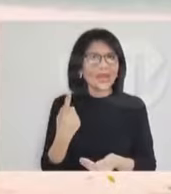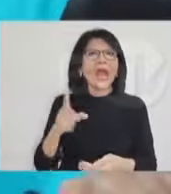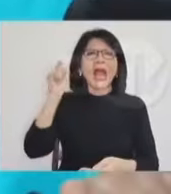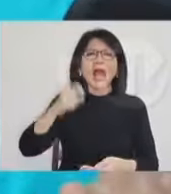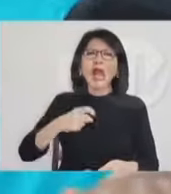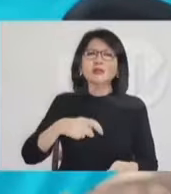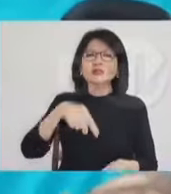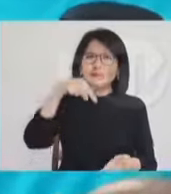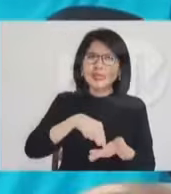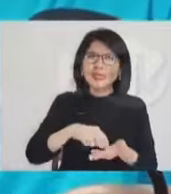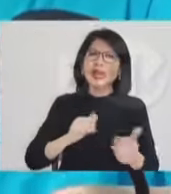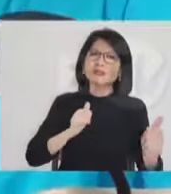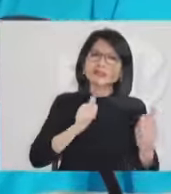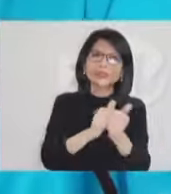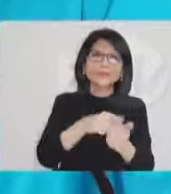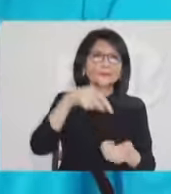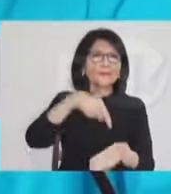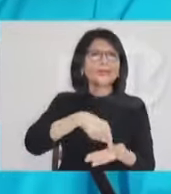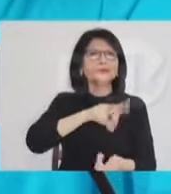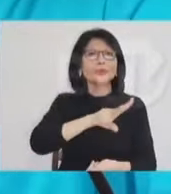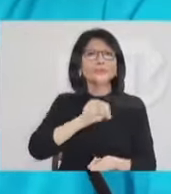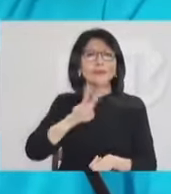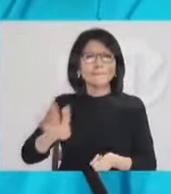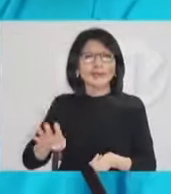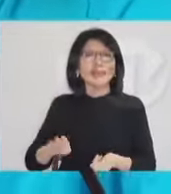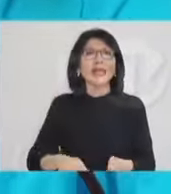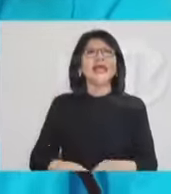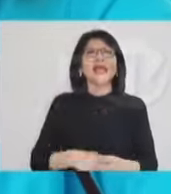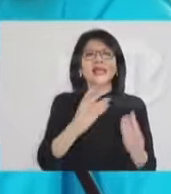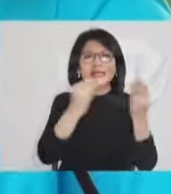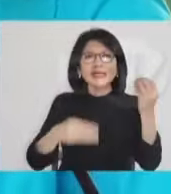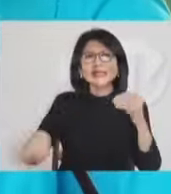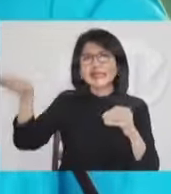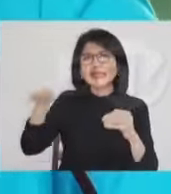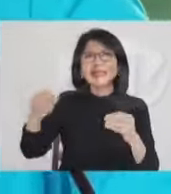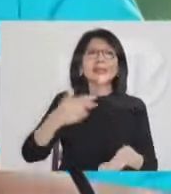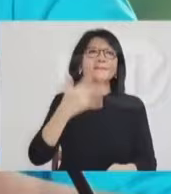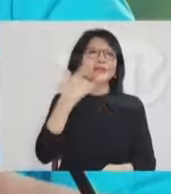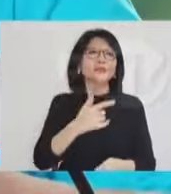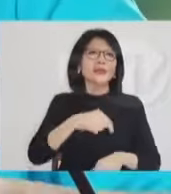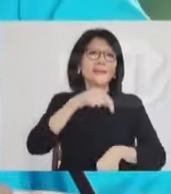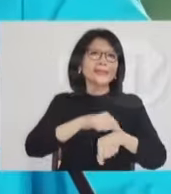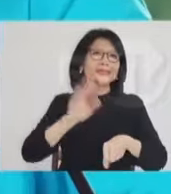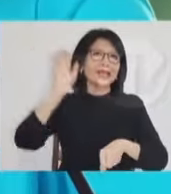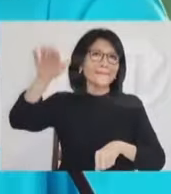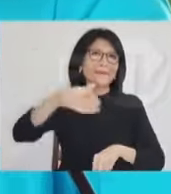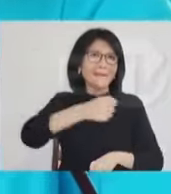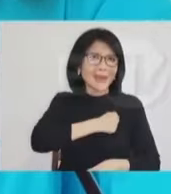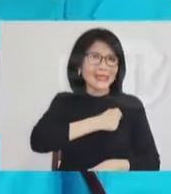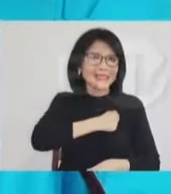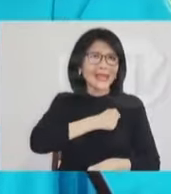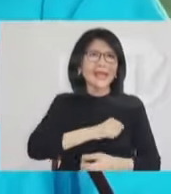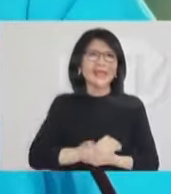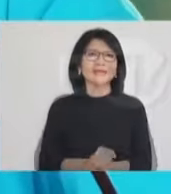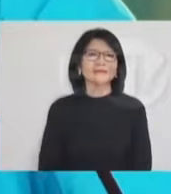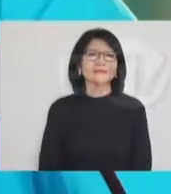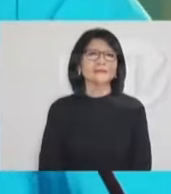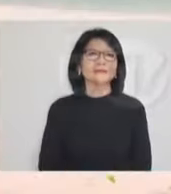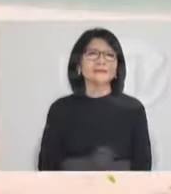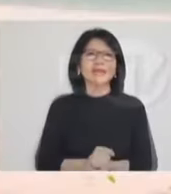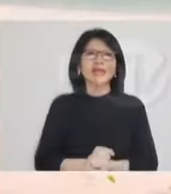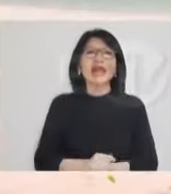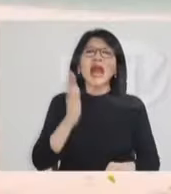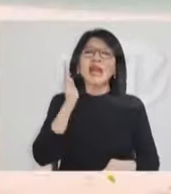berpengaruh loh Nah makanya kamu jangan sampai golput kita harus berpartisipasi dalam pemilih 2024 generasi zk kita ini menentukan bahasa depan